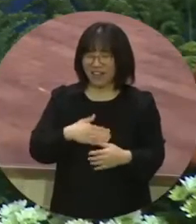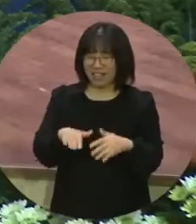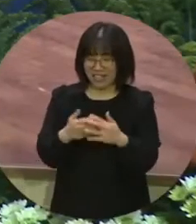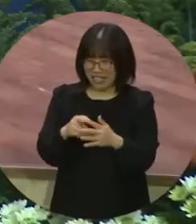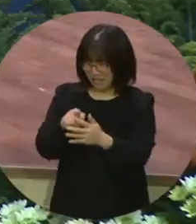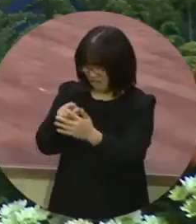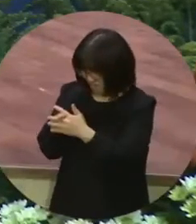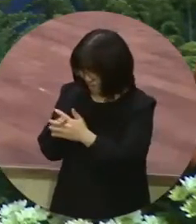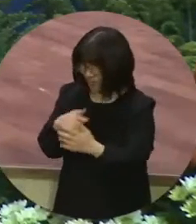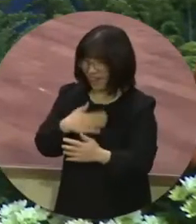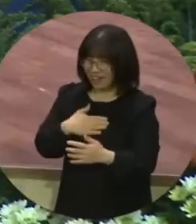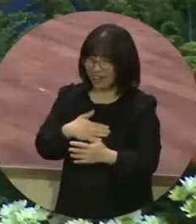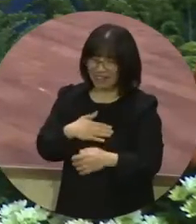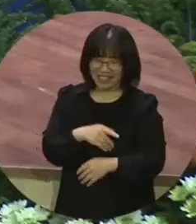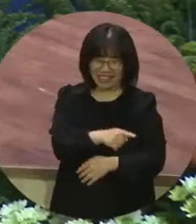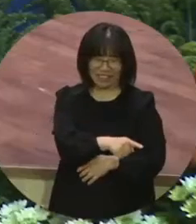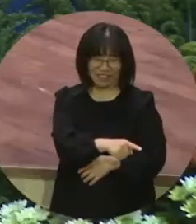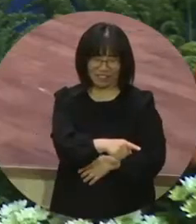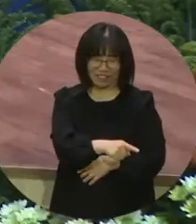뻔한 미천인데 그거.